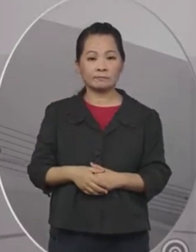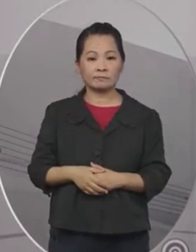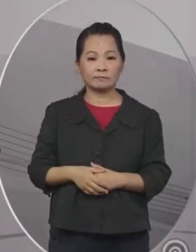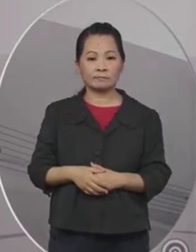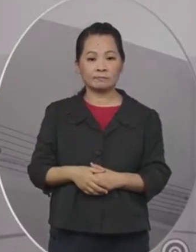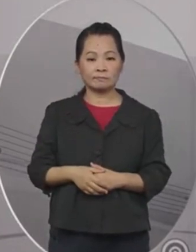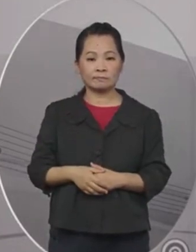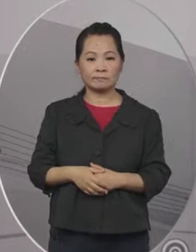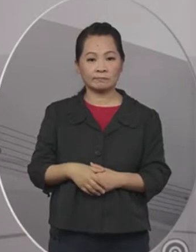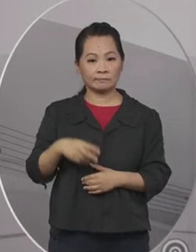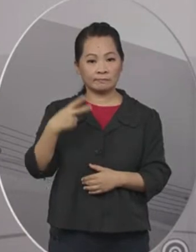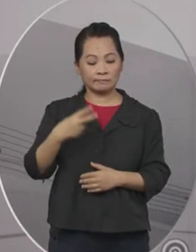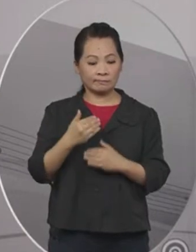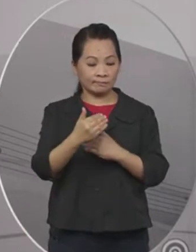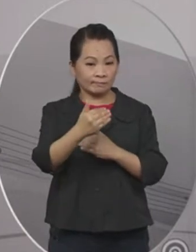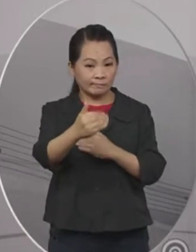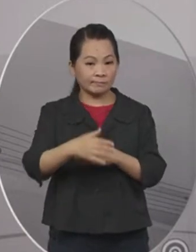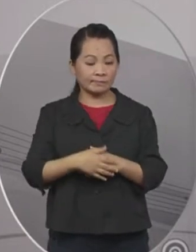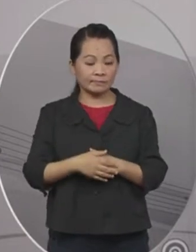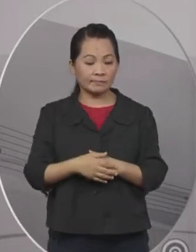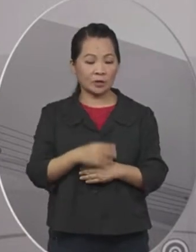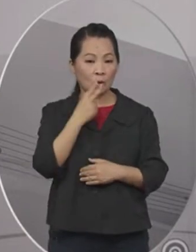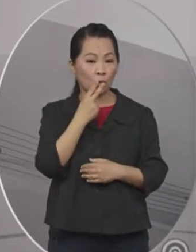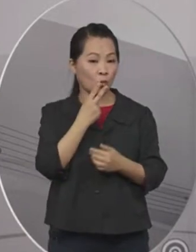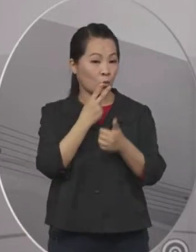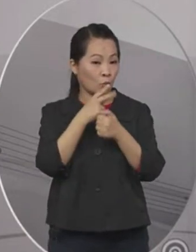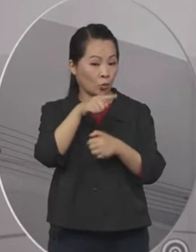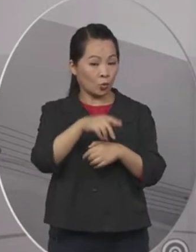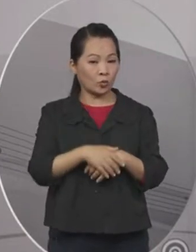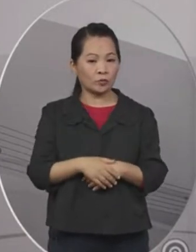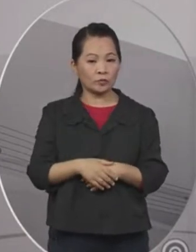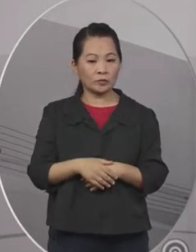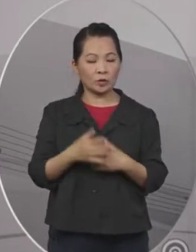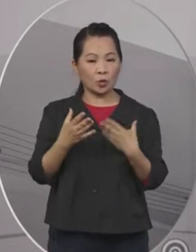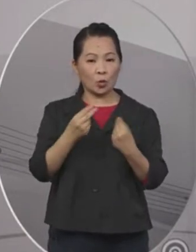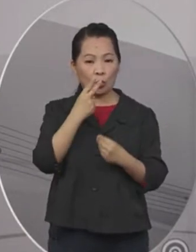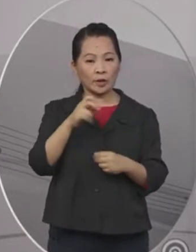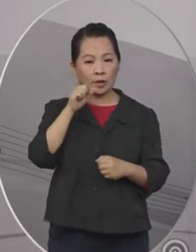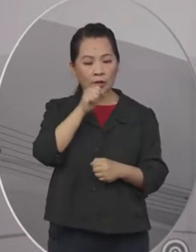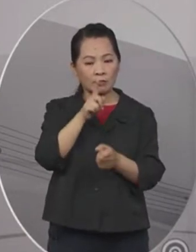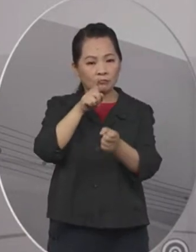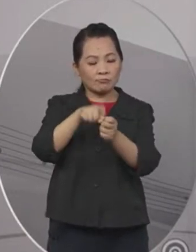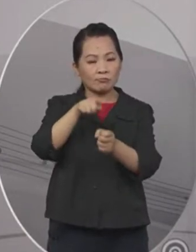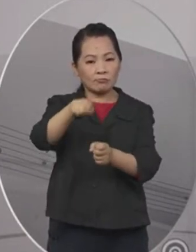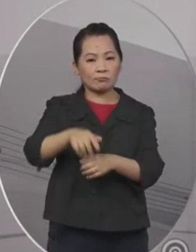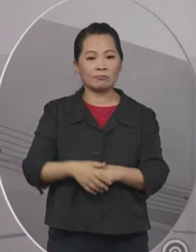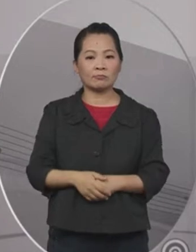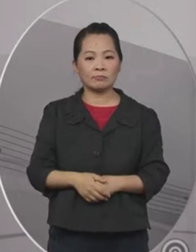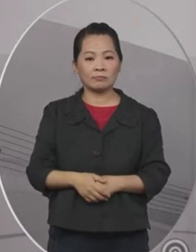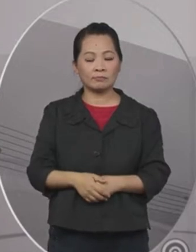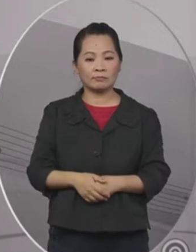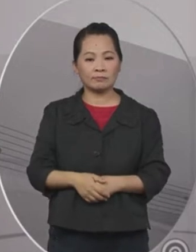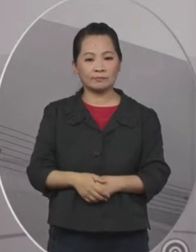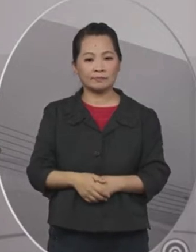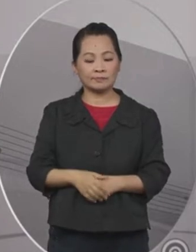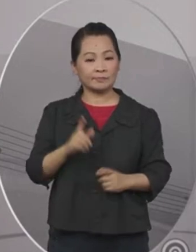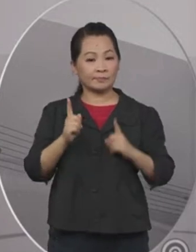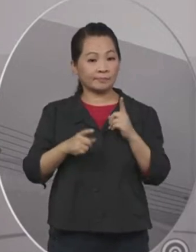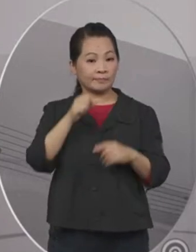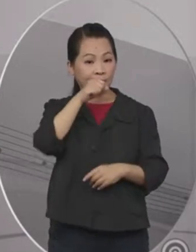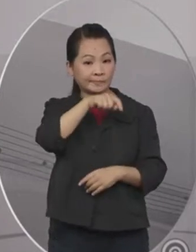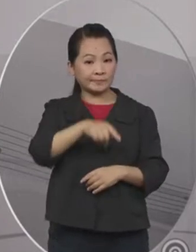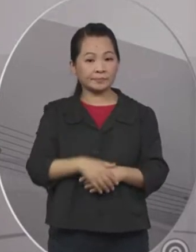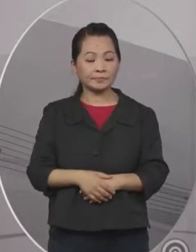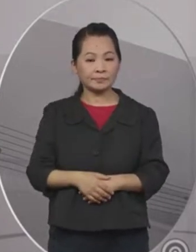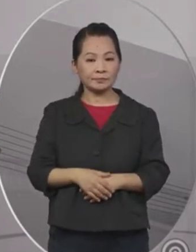并且逐步禁止传统纸烟，明确设立无烟台湾目标 （Smoke Free Taiwan）。国